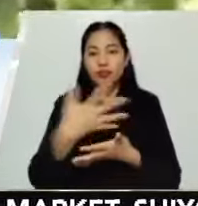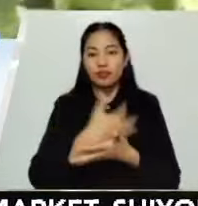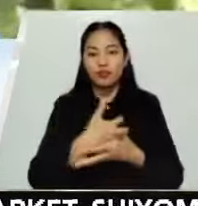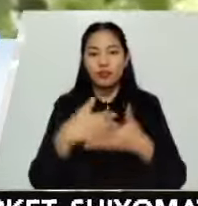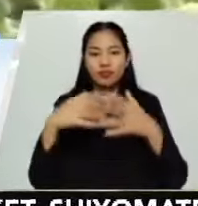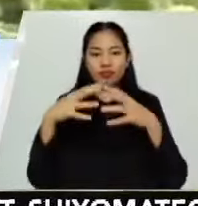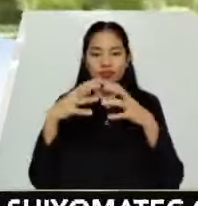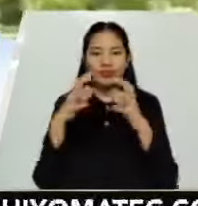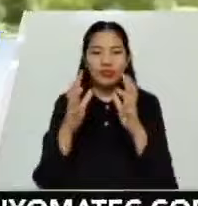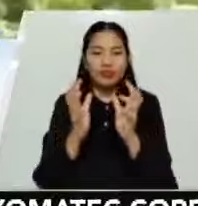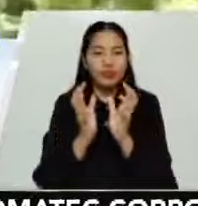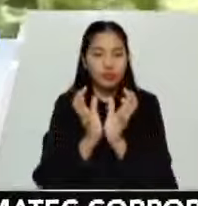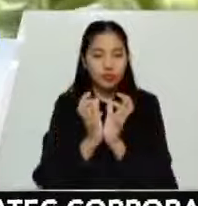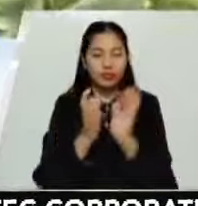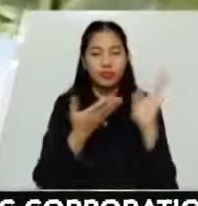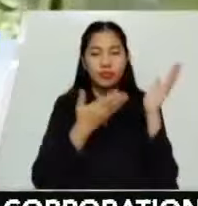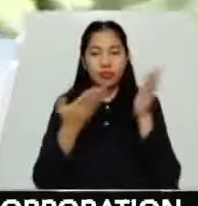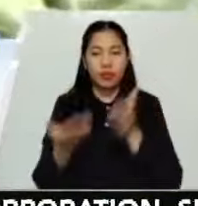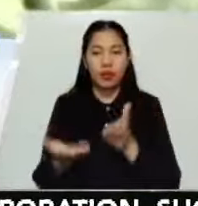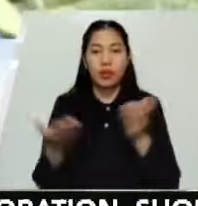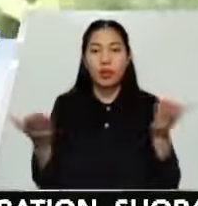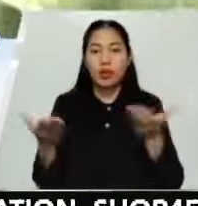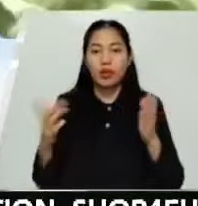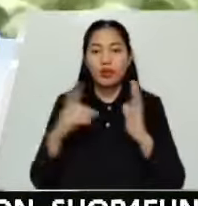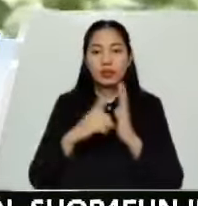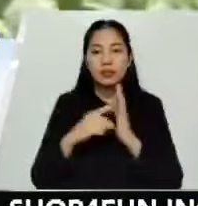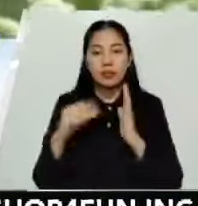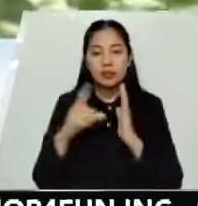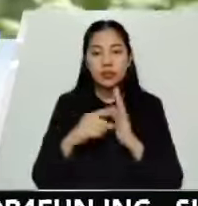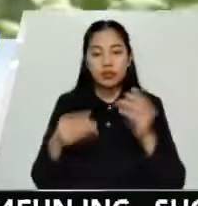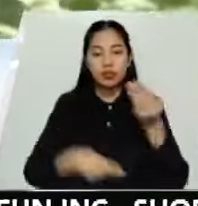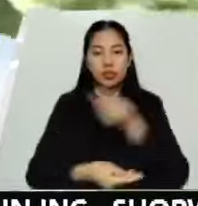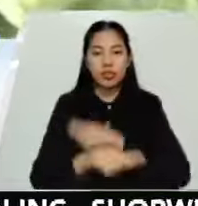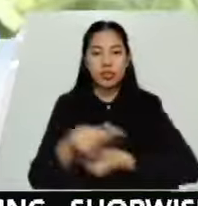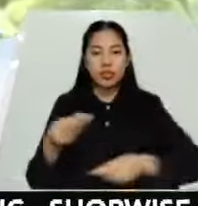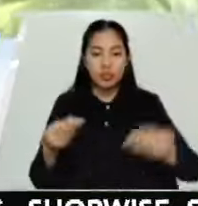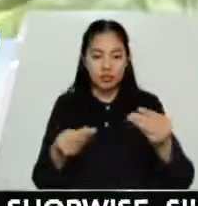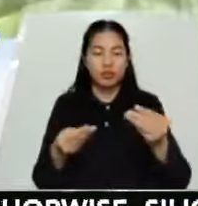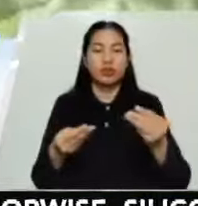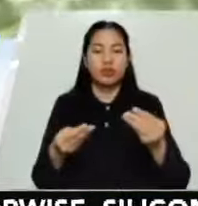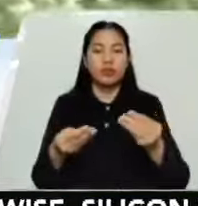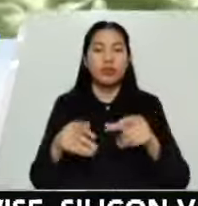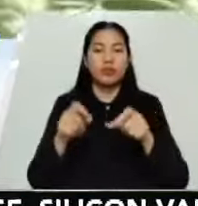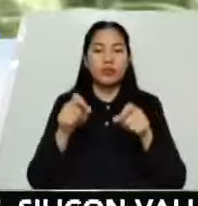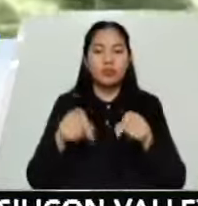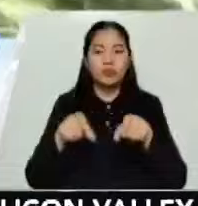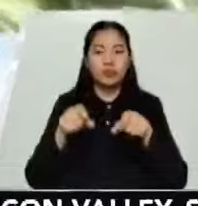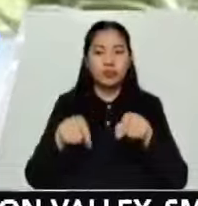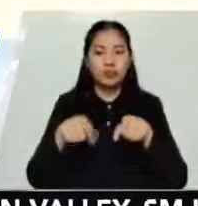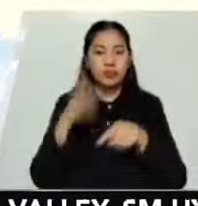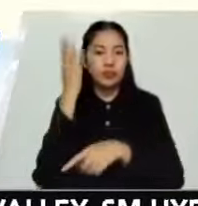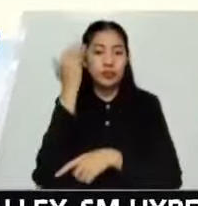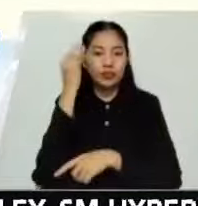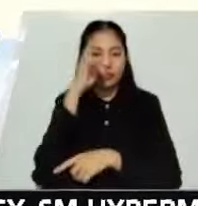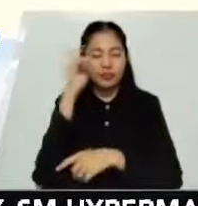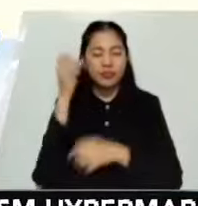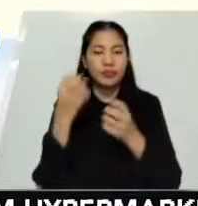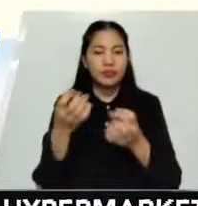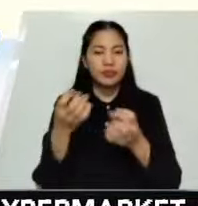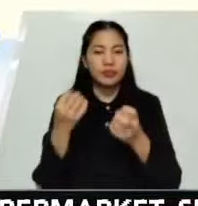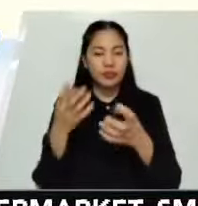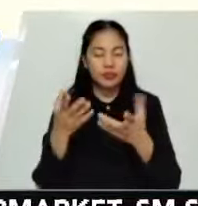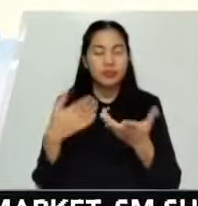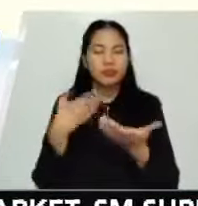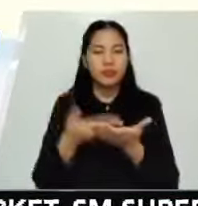nila ang mga ito sa lat vegetable and Trading post para maibenta doon kasi dagsa mga buyer mula sa iba't ibang probinsya